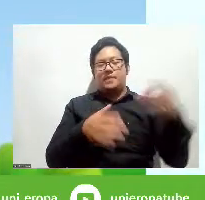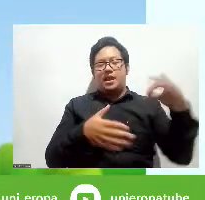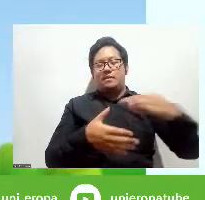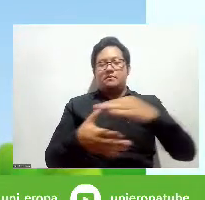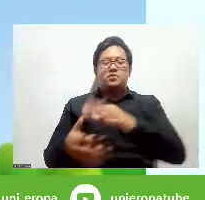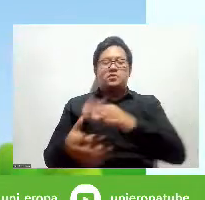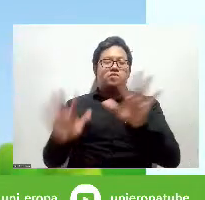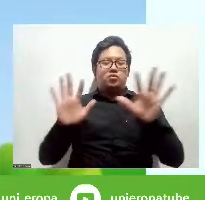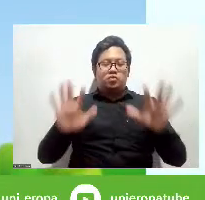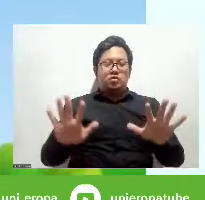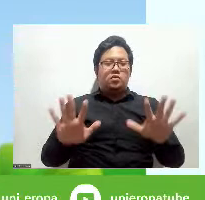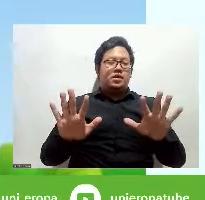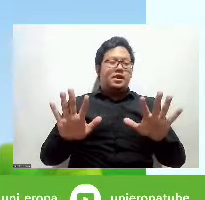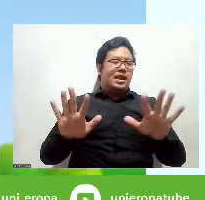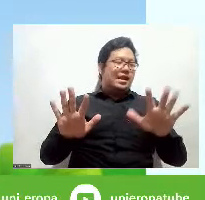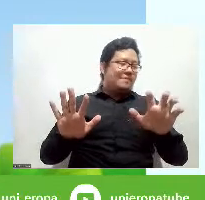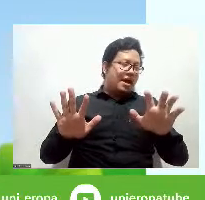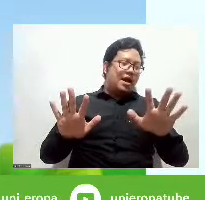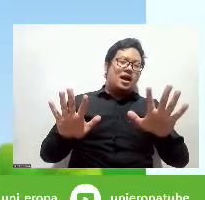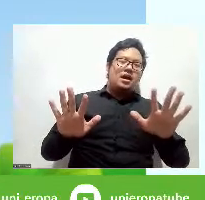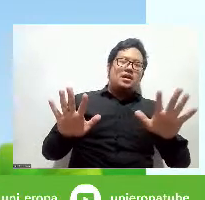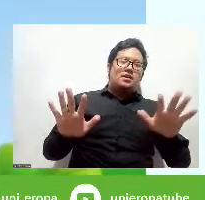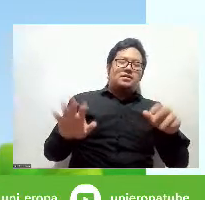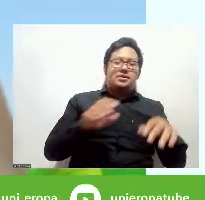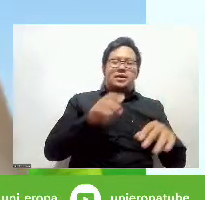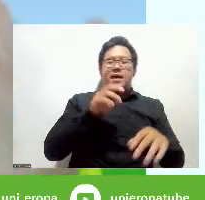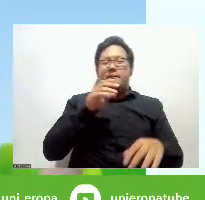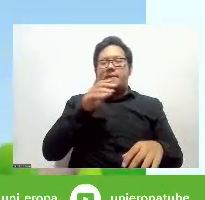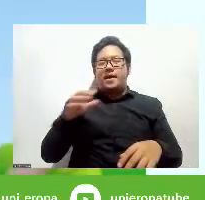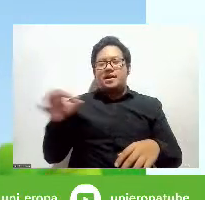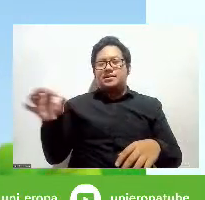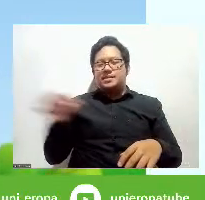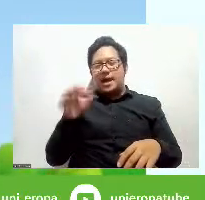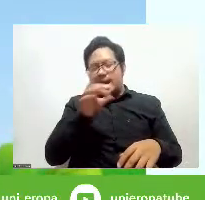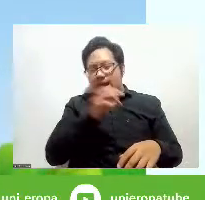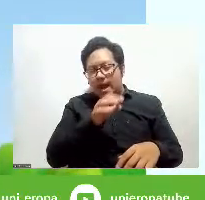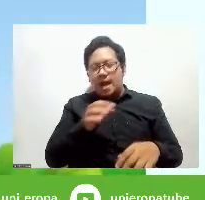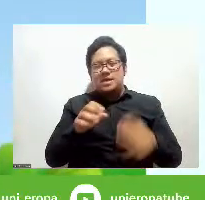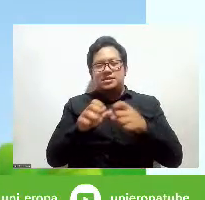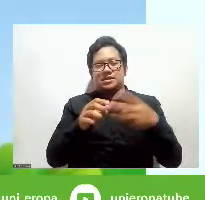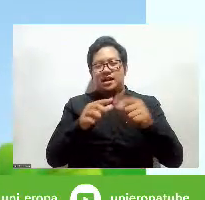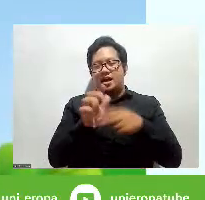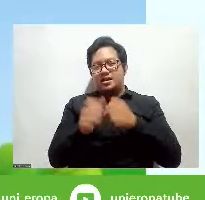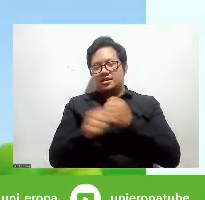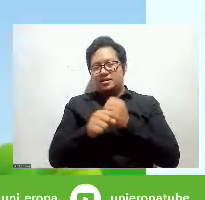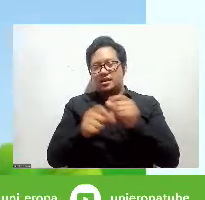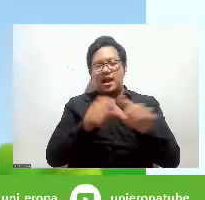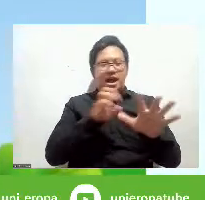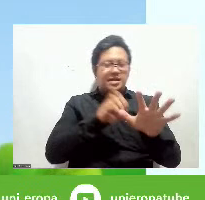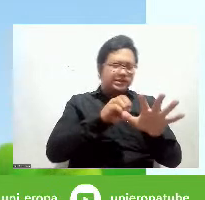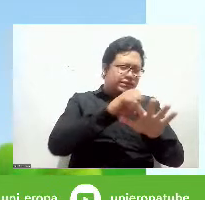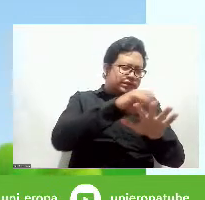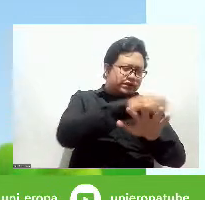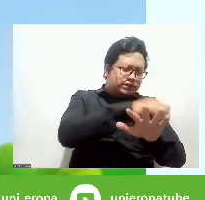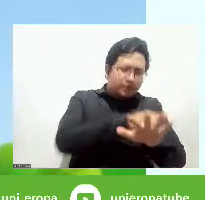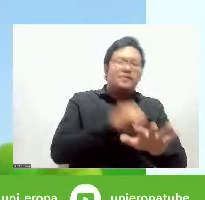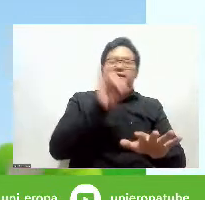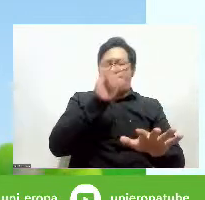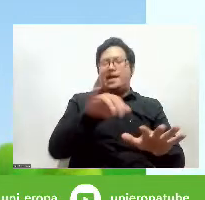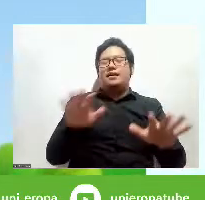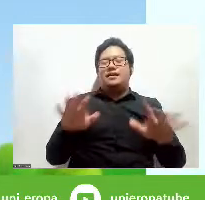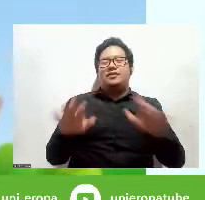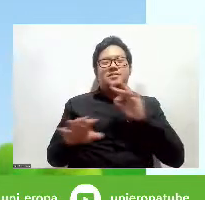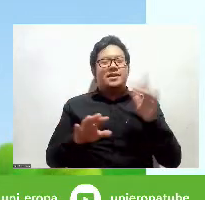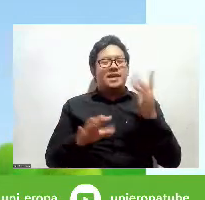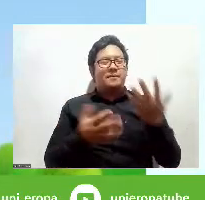bangsa enggak diaku berbagi aku jadi kayak bikin semangat sampai dengan kadang semacam sesajen untuk serangga atau